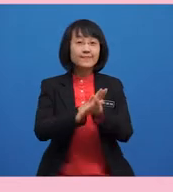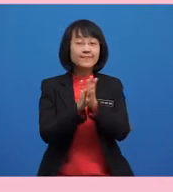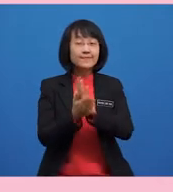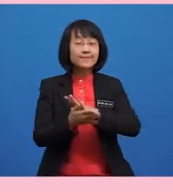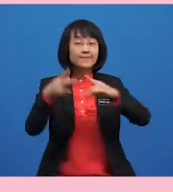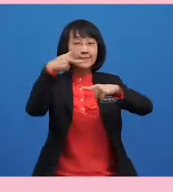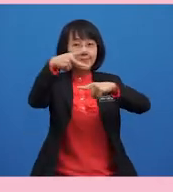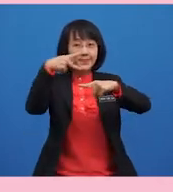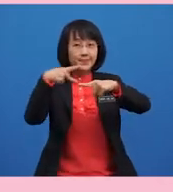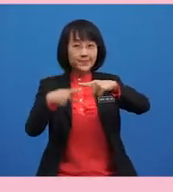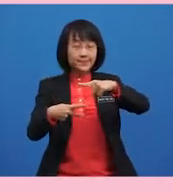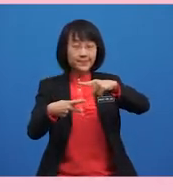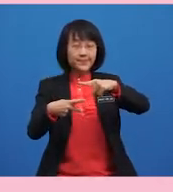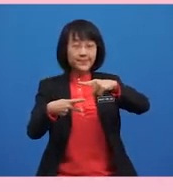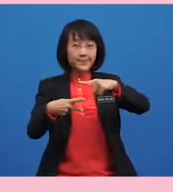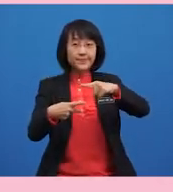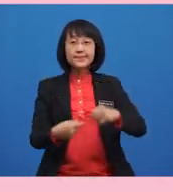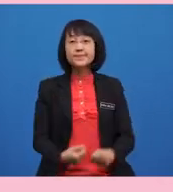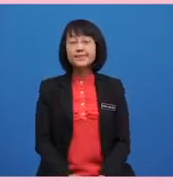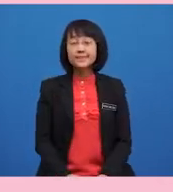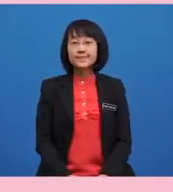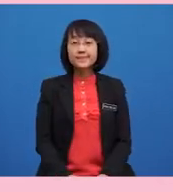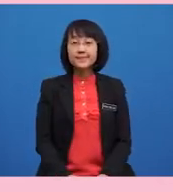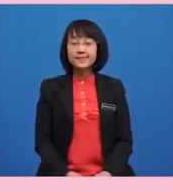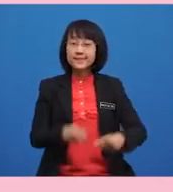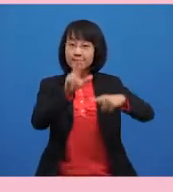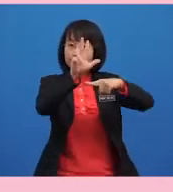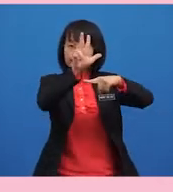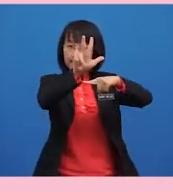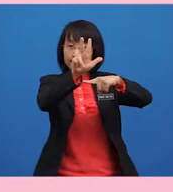Jadi, pecahan corak Alamin ialah